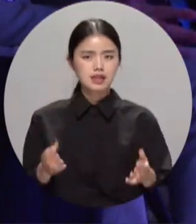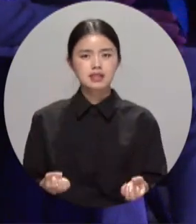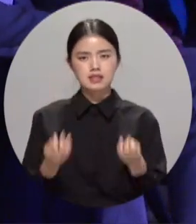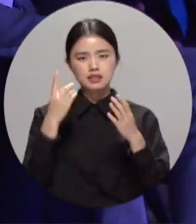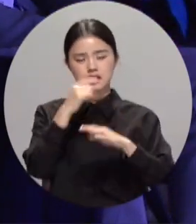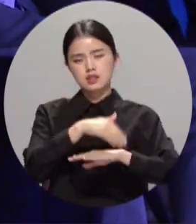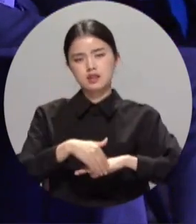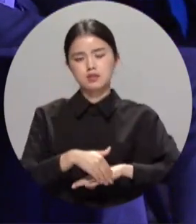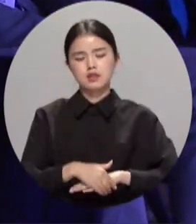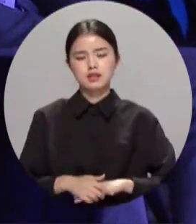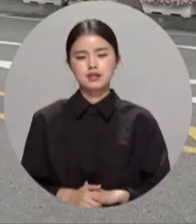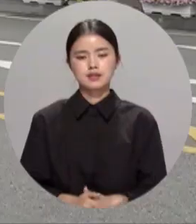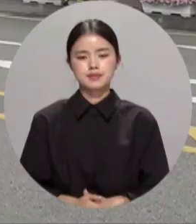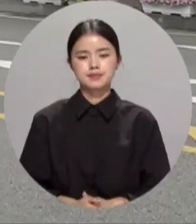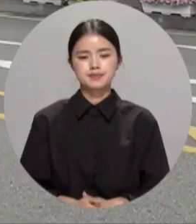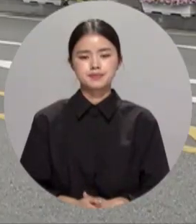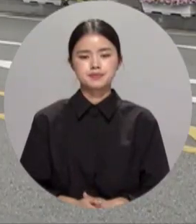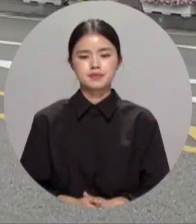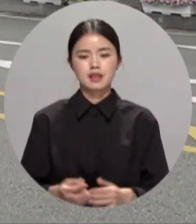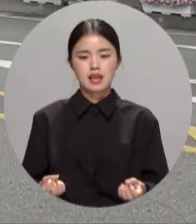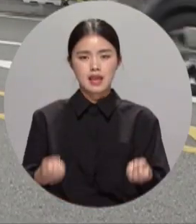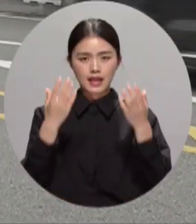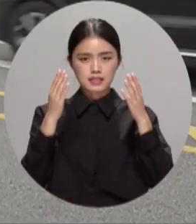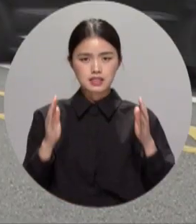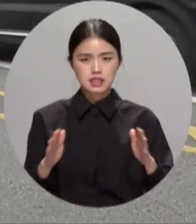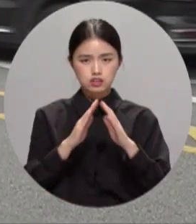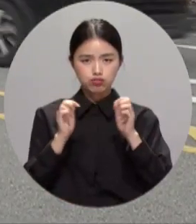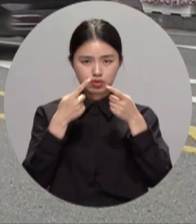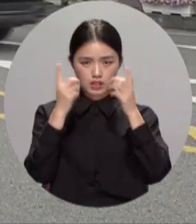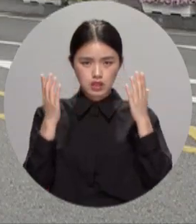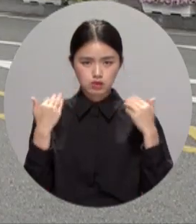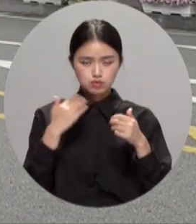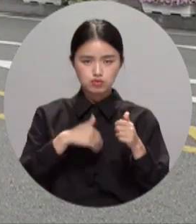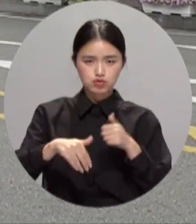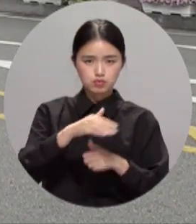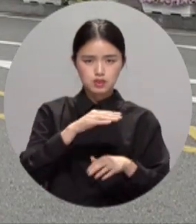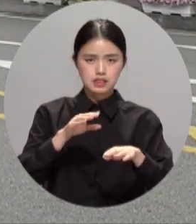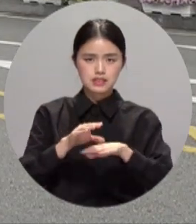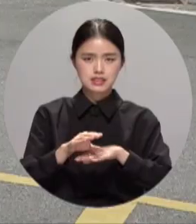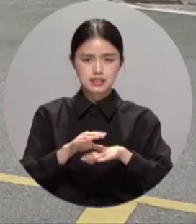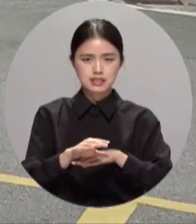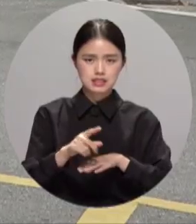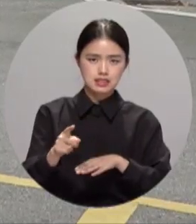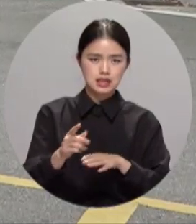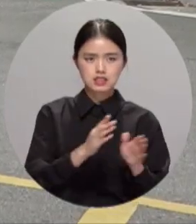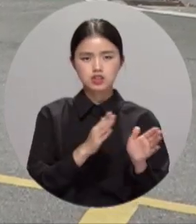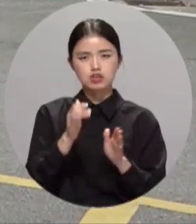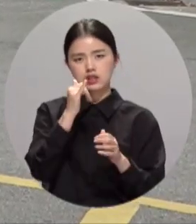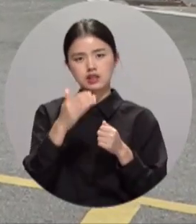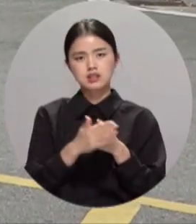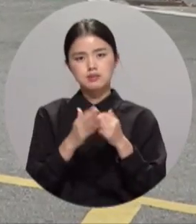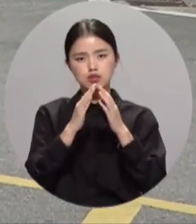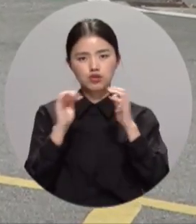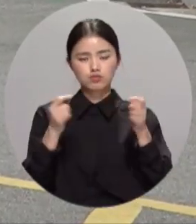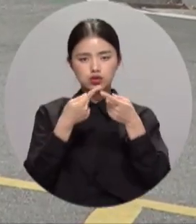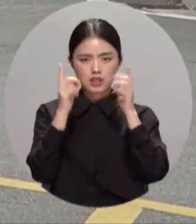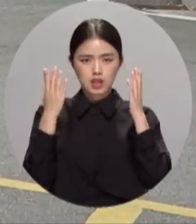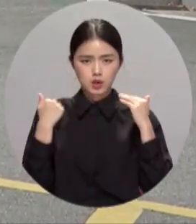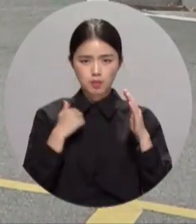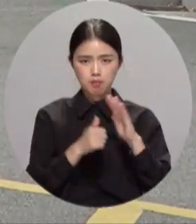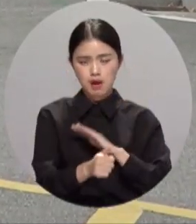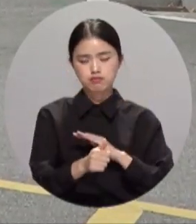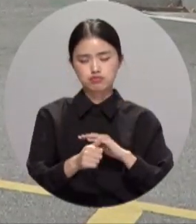시작할 예정입니다. 한편 행사 기간 전북대 주변에서는 차량 통제가 이루어질 예정인 가운데 전북대 방문